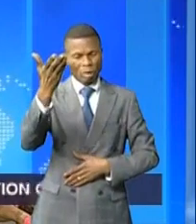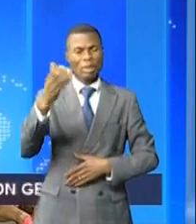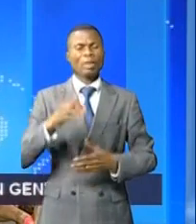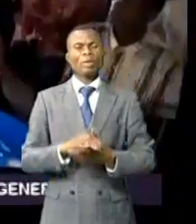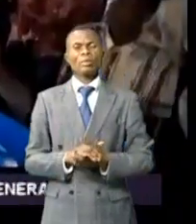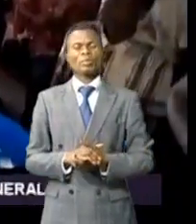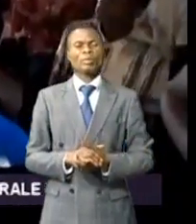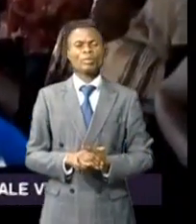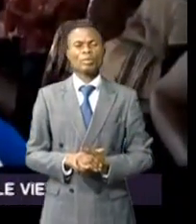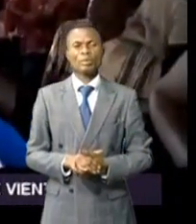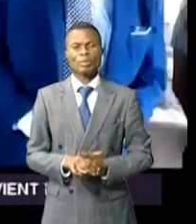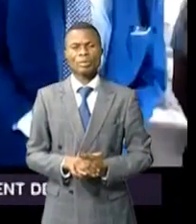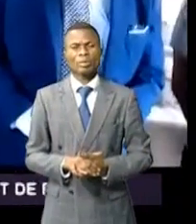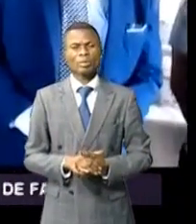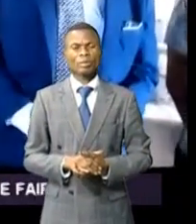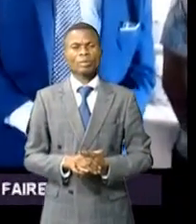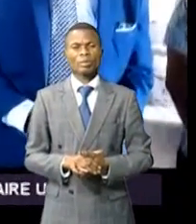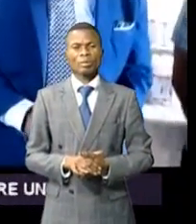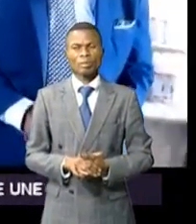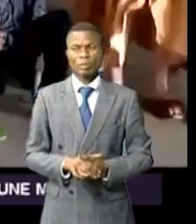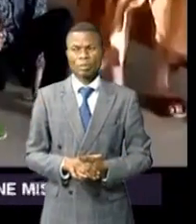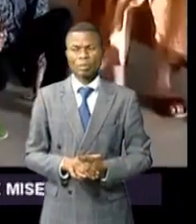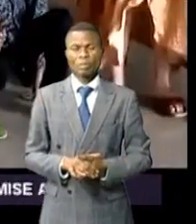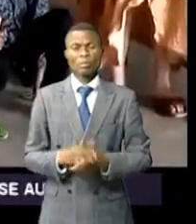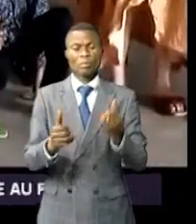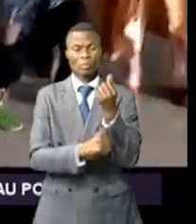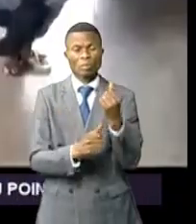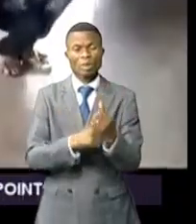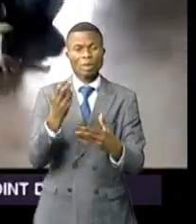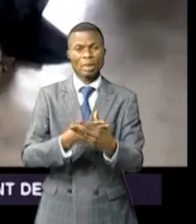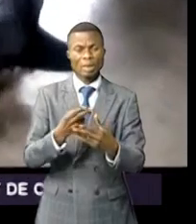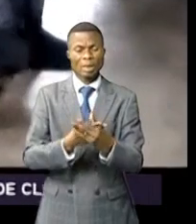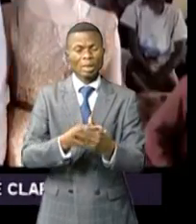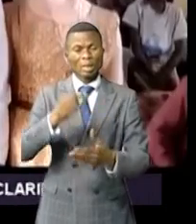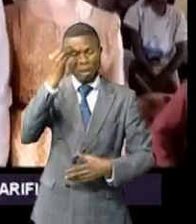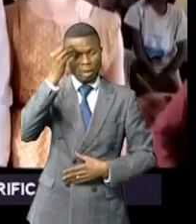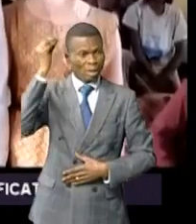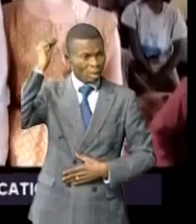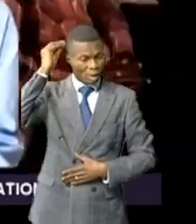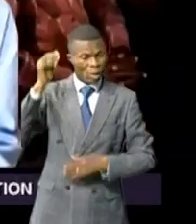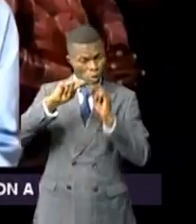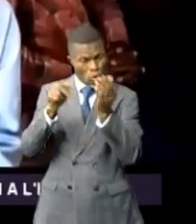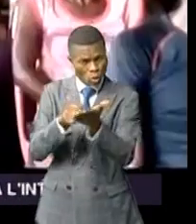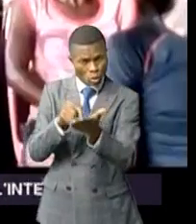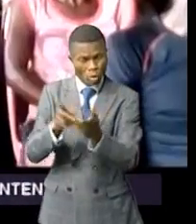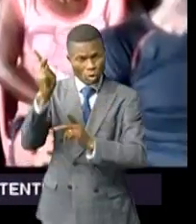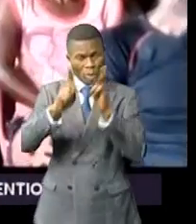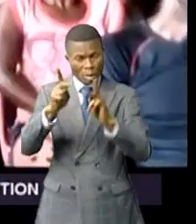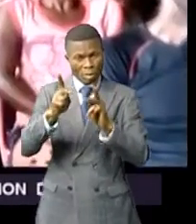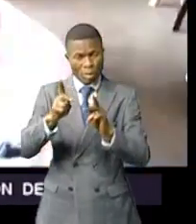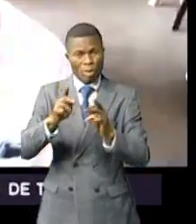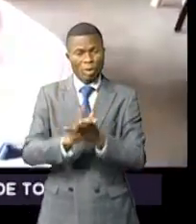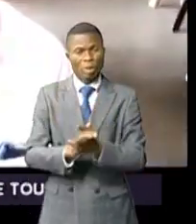place. 250 personnes vulnérables et celles vivant avec handicap, parmi elles les peuples autochtones,